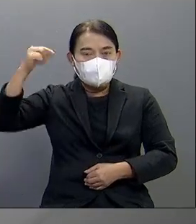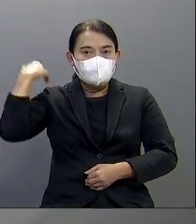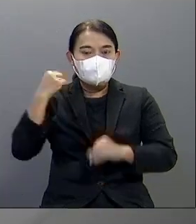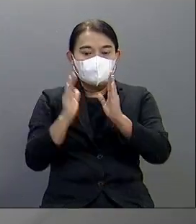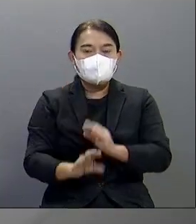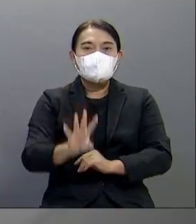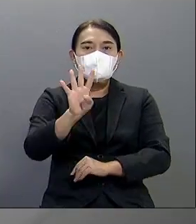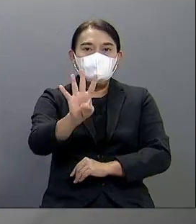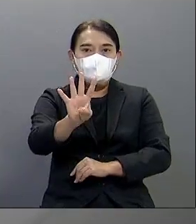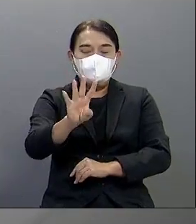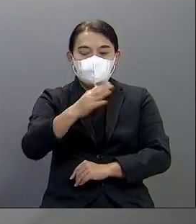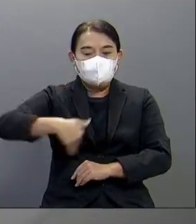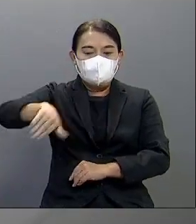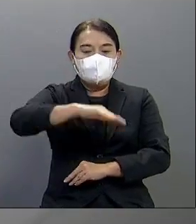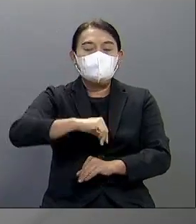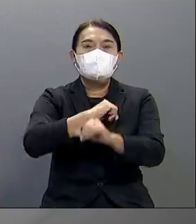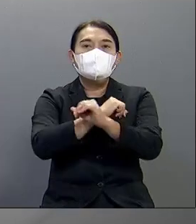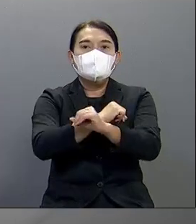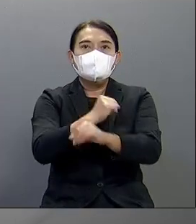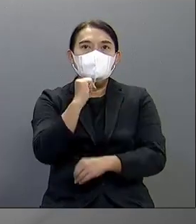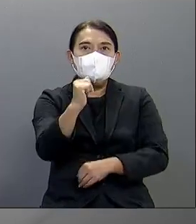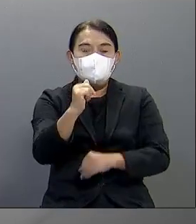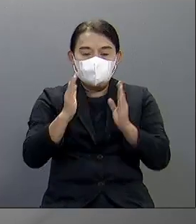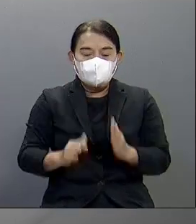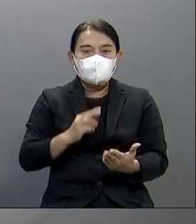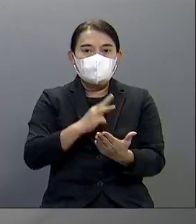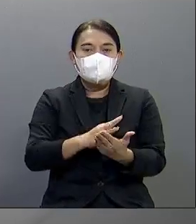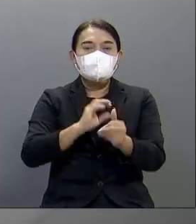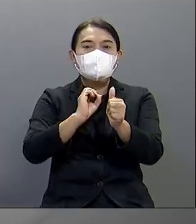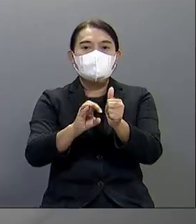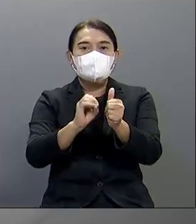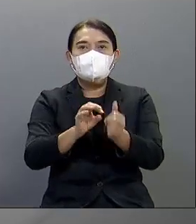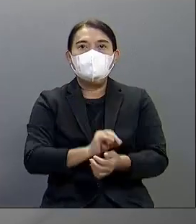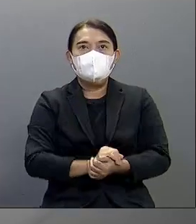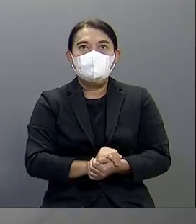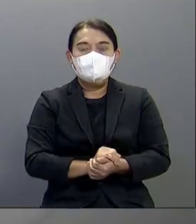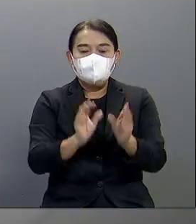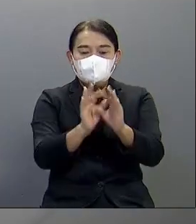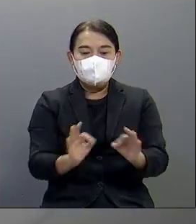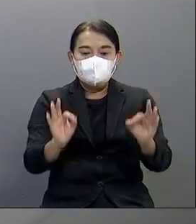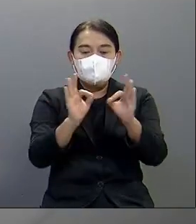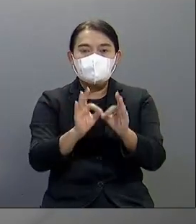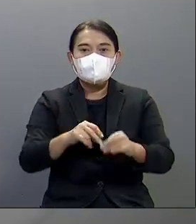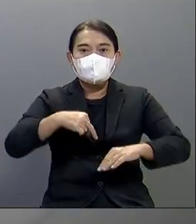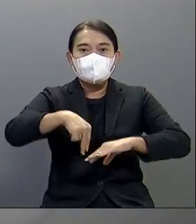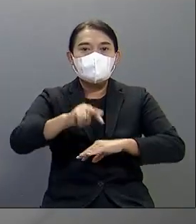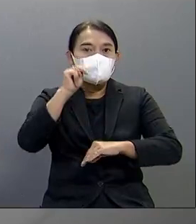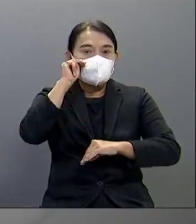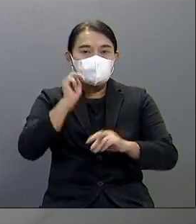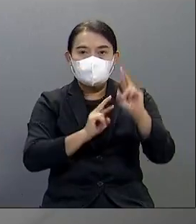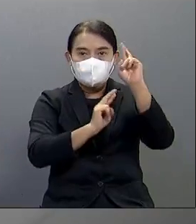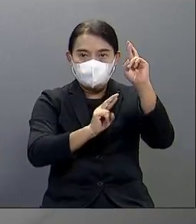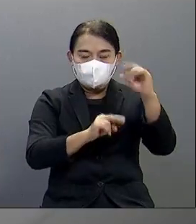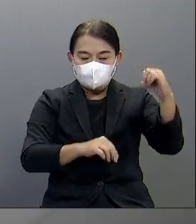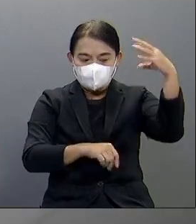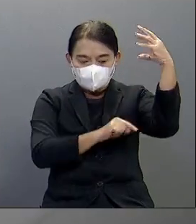คนแต่ทุกคนปลอดภัยดีนักวิชาการออกมาแนะนำนะคะว่าถ้าจำเป็นจะต้องลุยน้ำต้องระวังกระแส